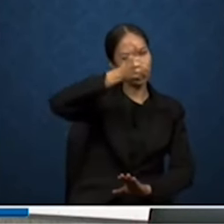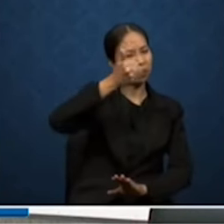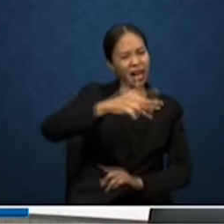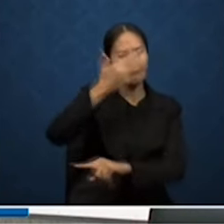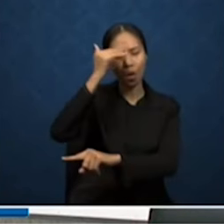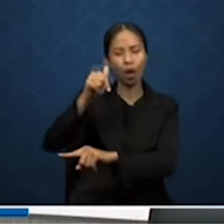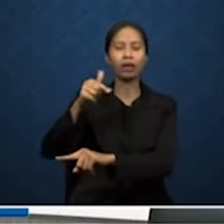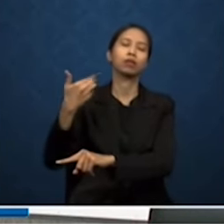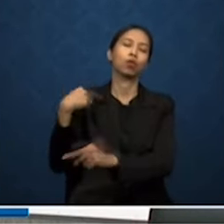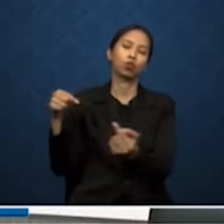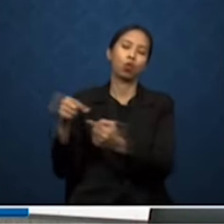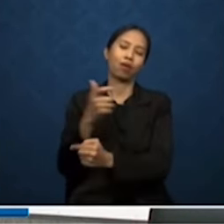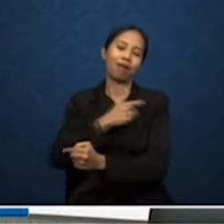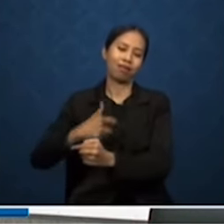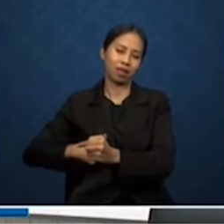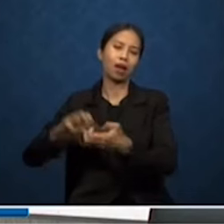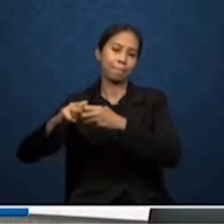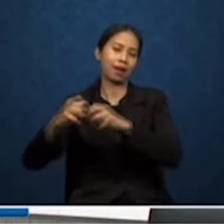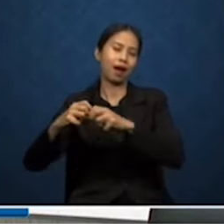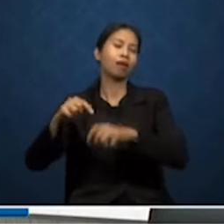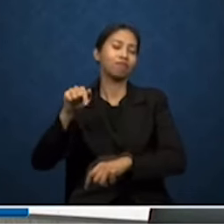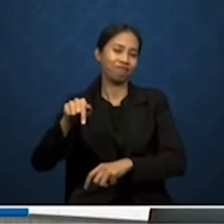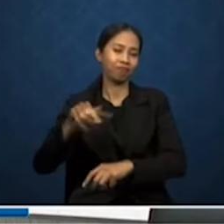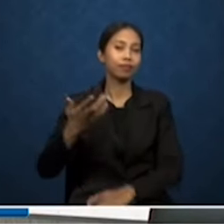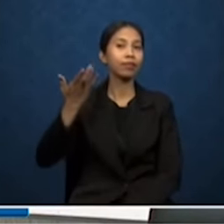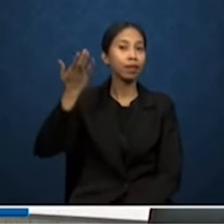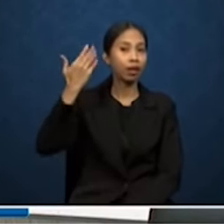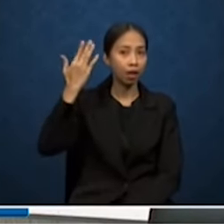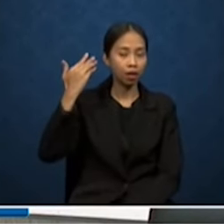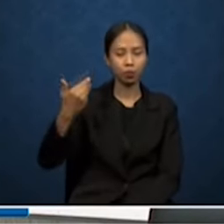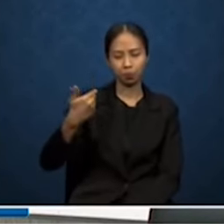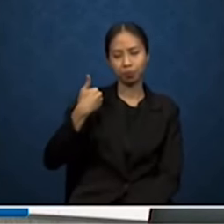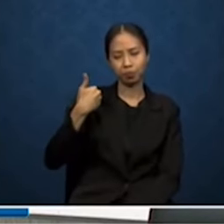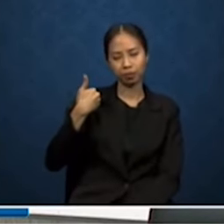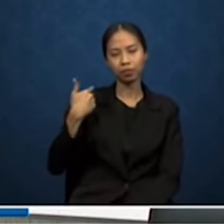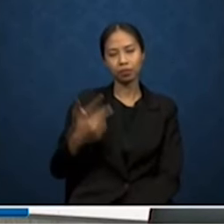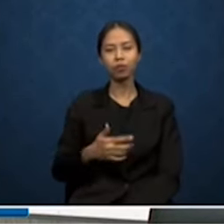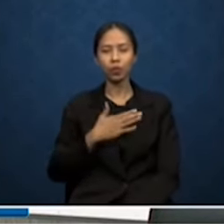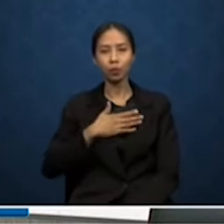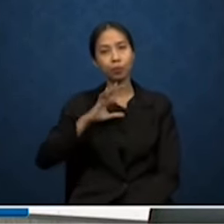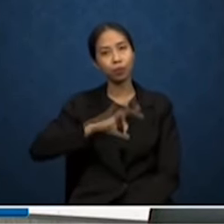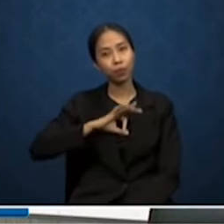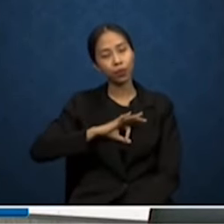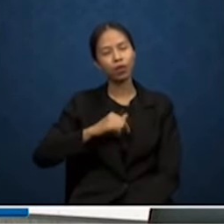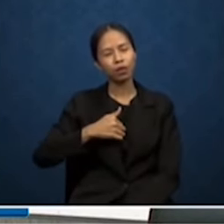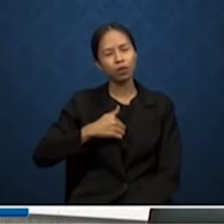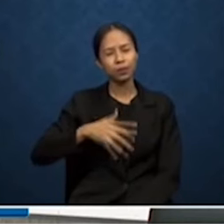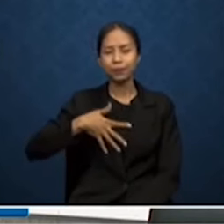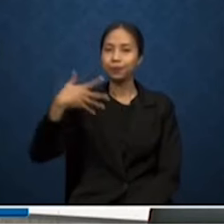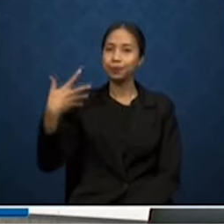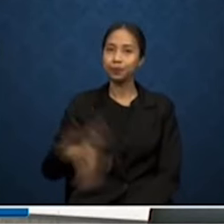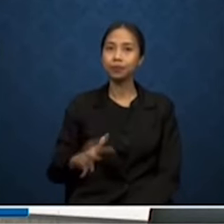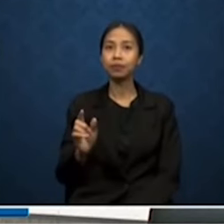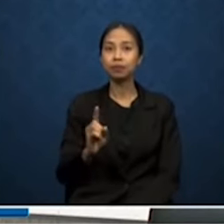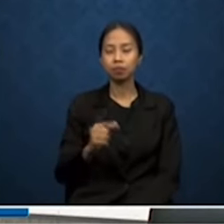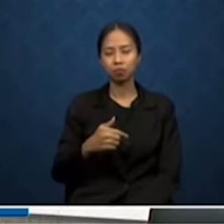ราเมื่อไม่นานมานี้มีเหตุการณ์ที่ผมรู้สึกห่วงใยครับเกิดขึ้นผมไม่สบายใจครับท่านประธานแล้ว